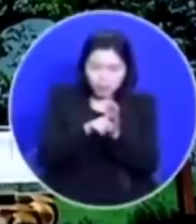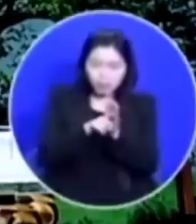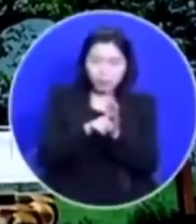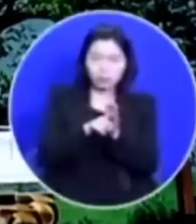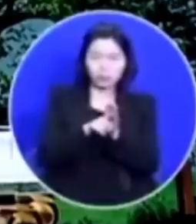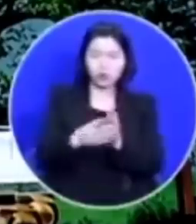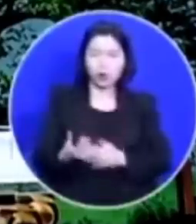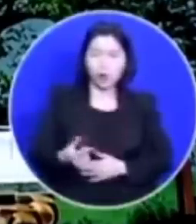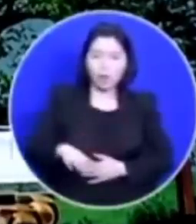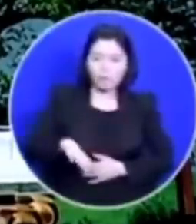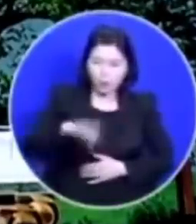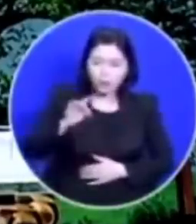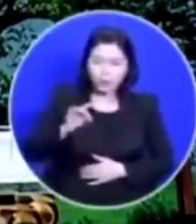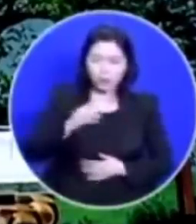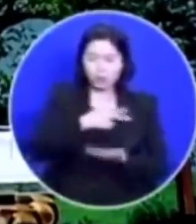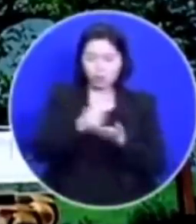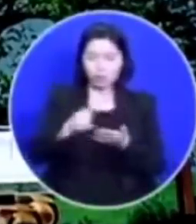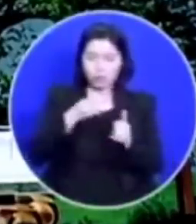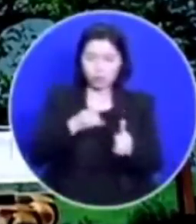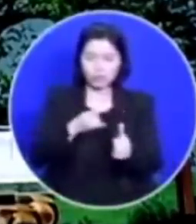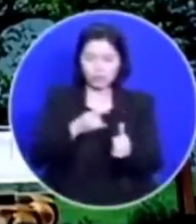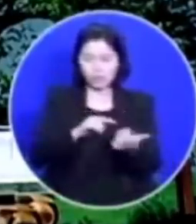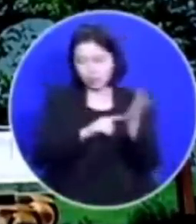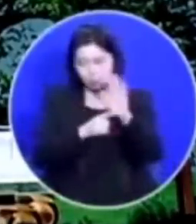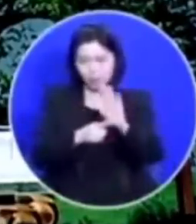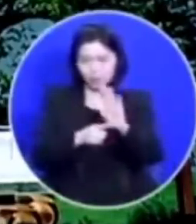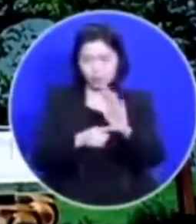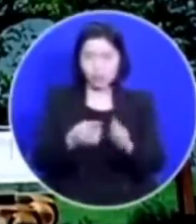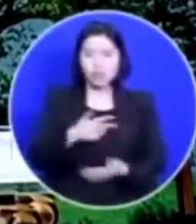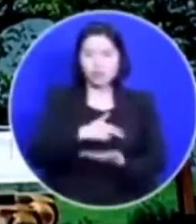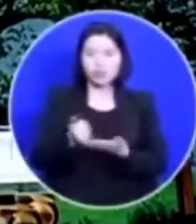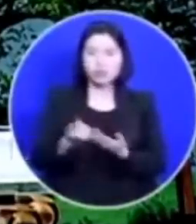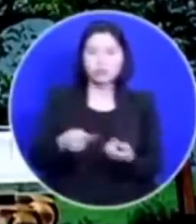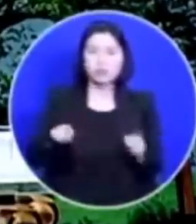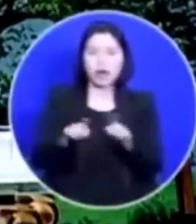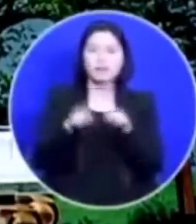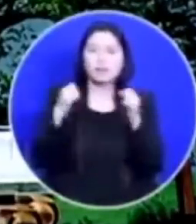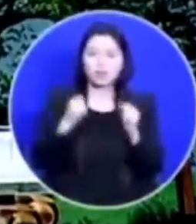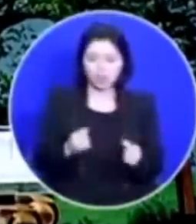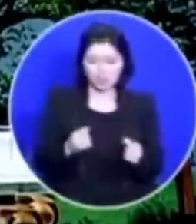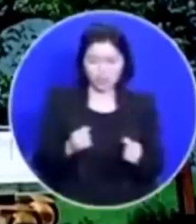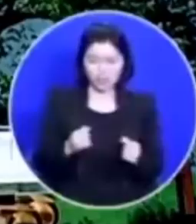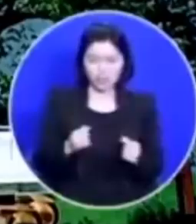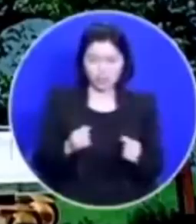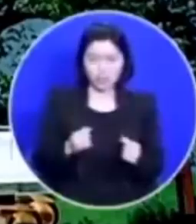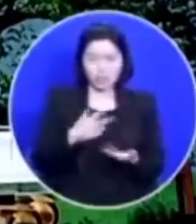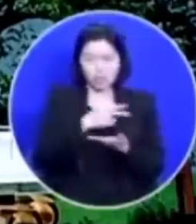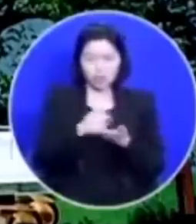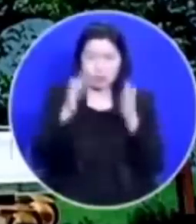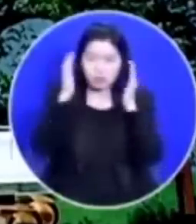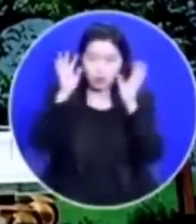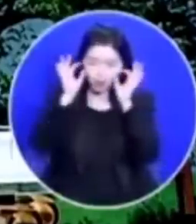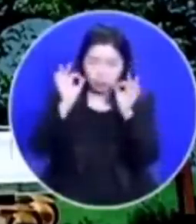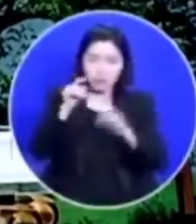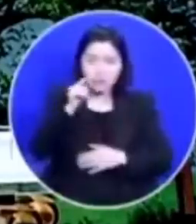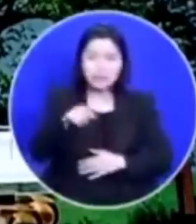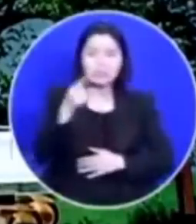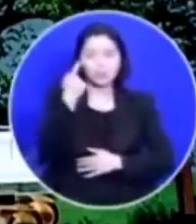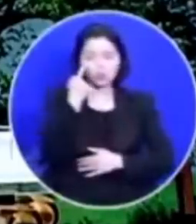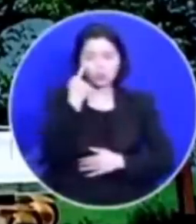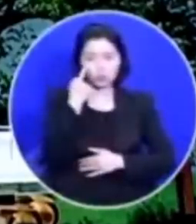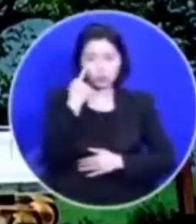반응 합시다 주님이 우려와 함께 계시잖아요 우리 주님을 바라보는 바로 그 눈으로 주님을